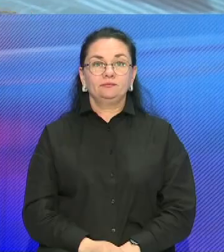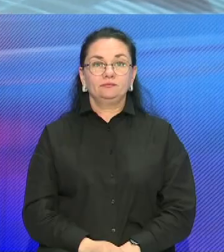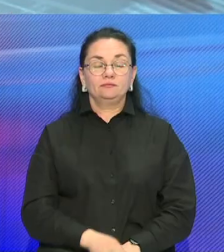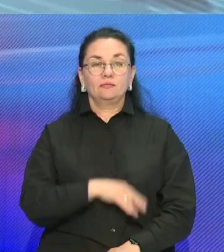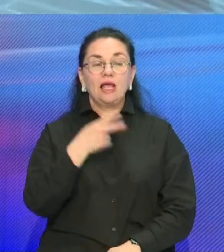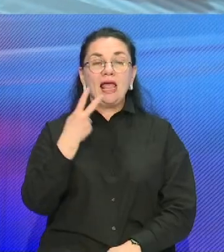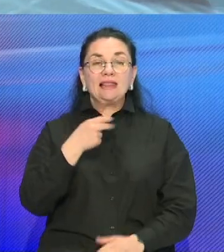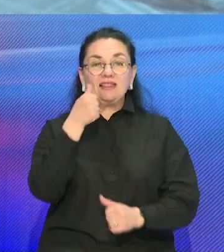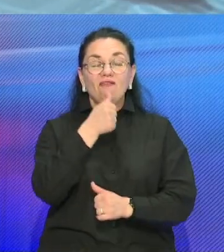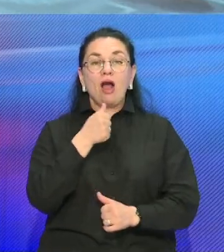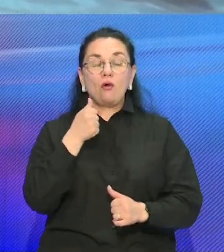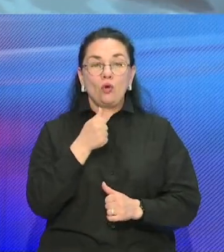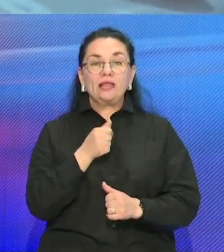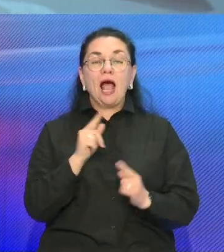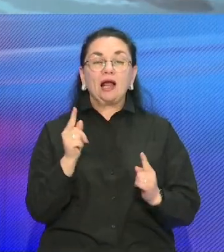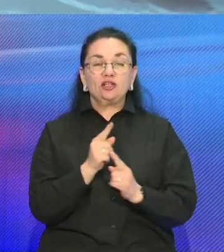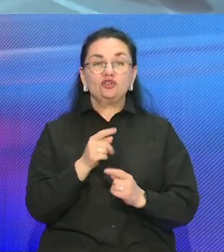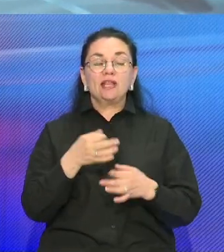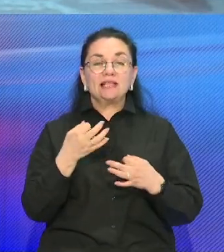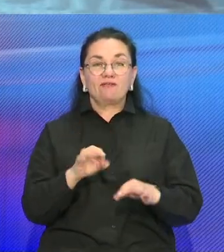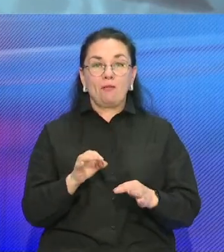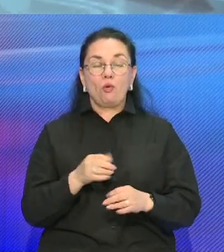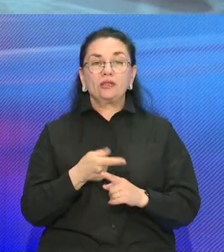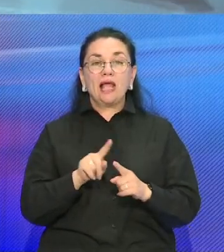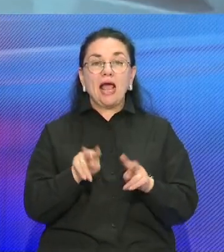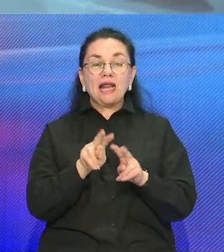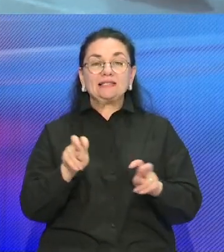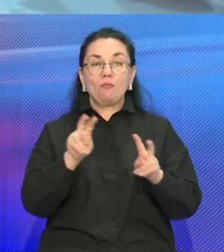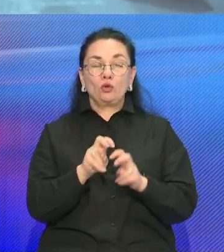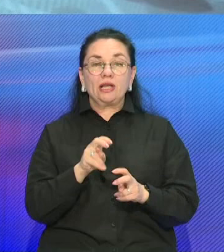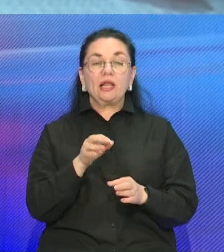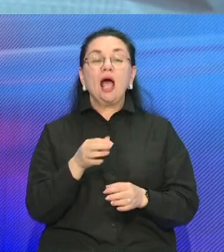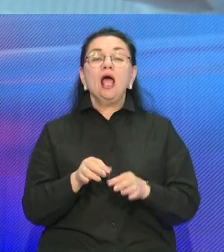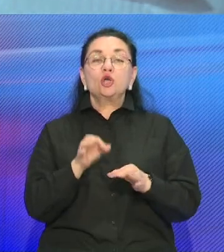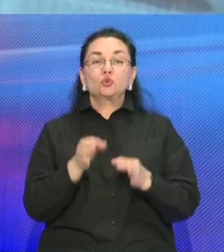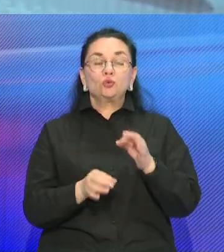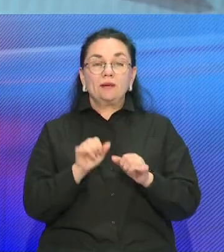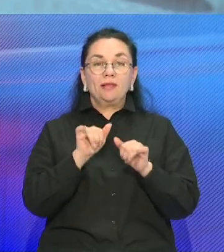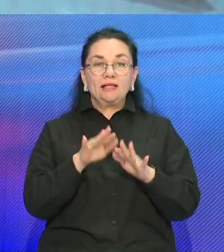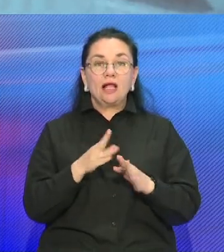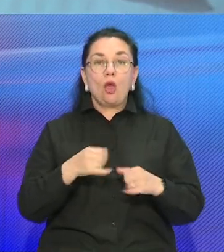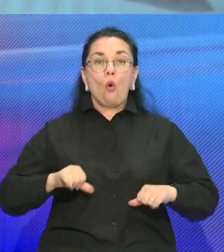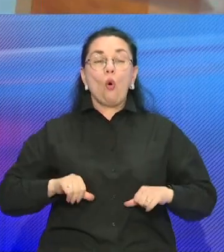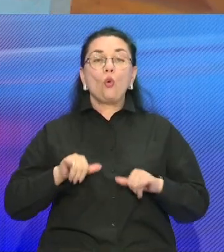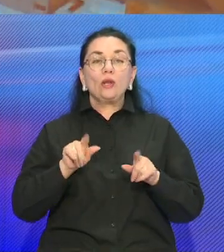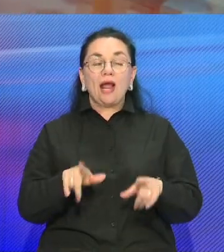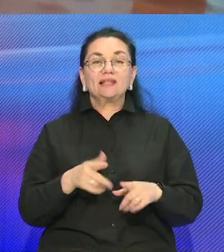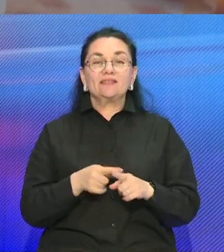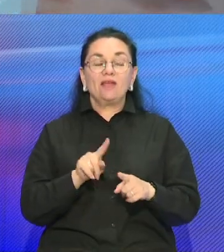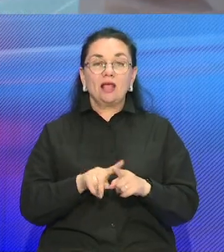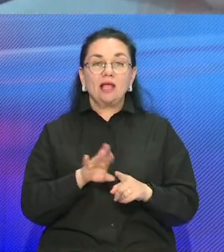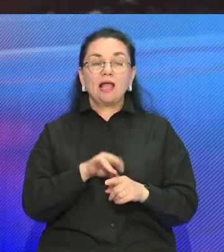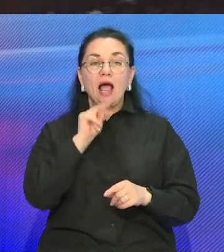Два года безжаводья воли судом Ленинского района Гродно разгледжена криминальная справа об хулиганстве. По воду материалу справы,